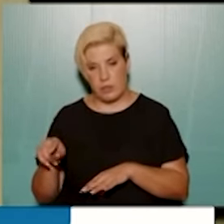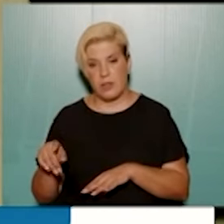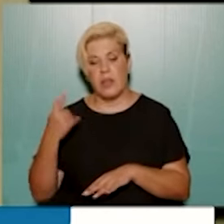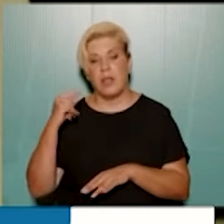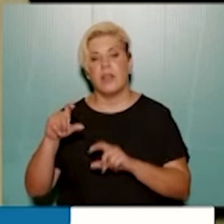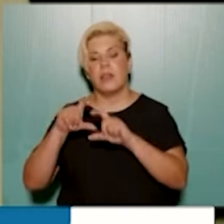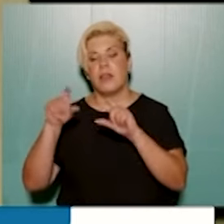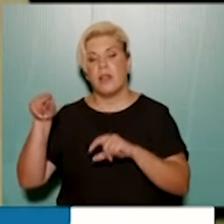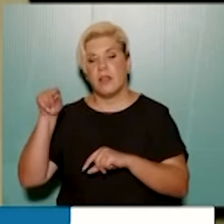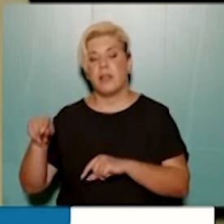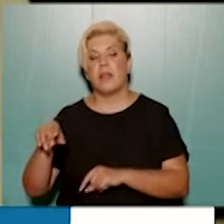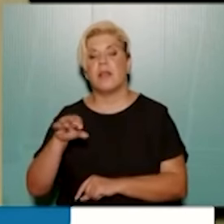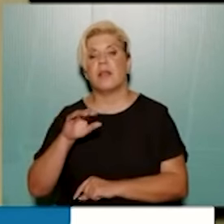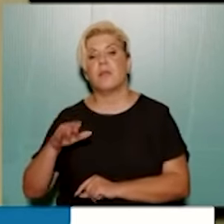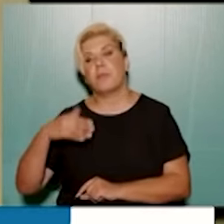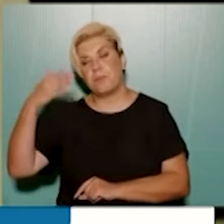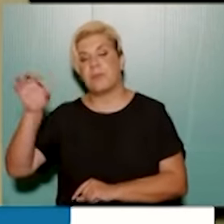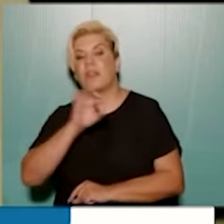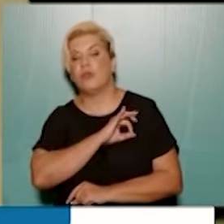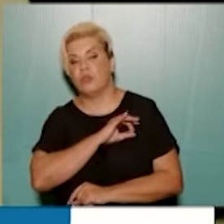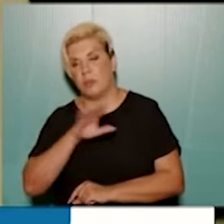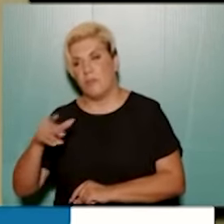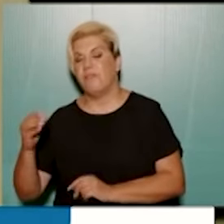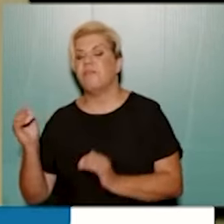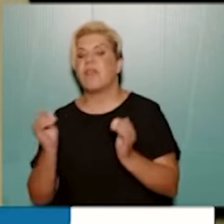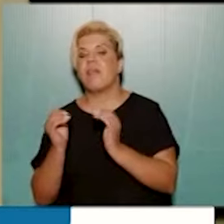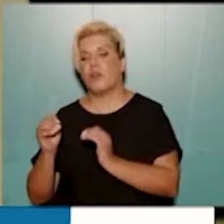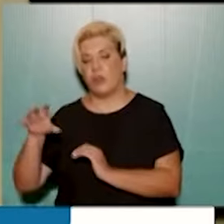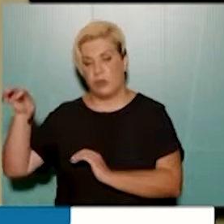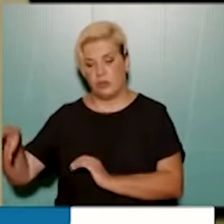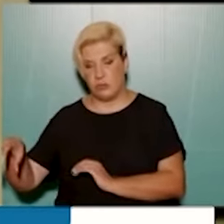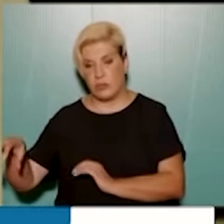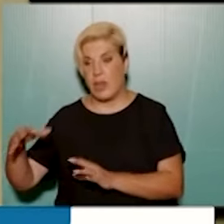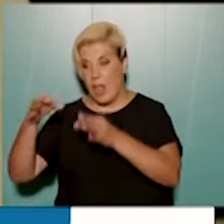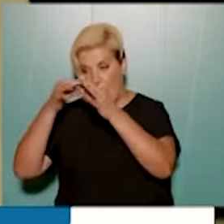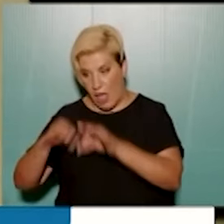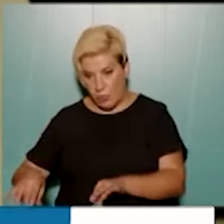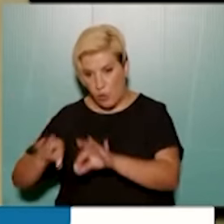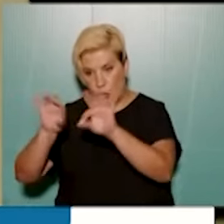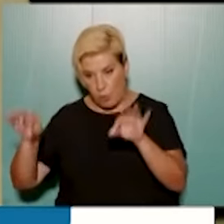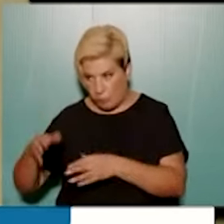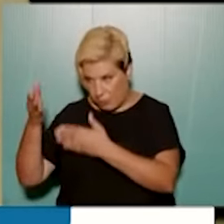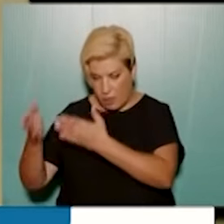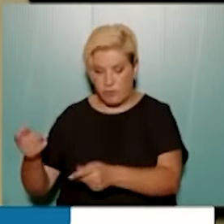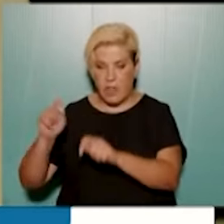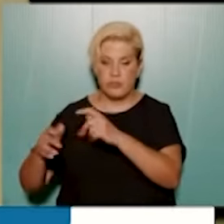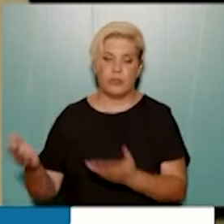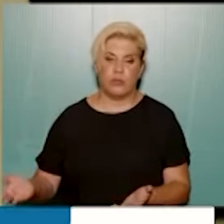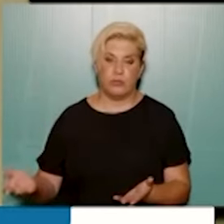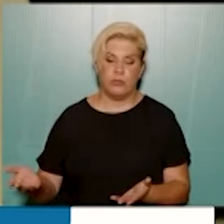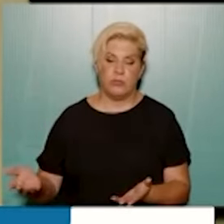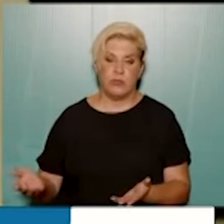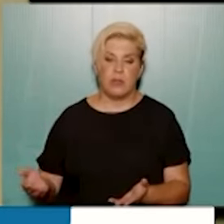απ' έξω. Παιδικός σταθμός είναι πιο κάτω, ο Βρέφων Νηπιακός. Επειδή είναι άδειο οικόπεδο, θα λυμμένο. Αλλά επειδή